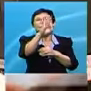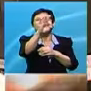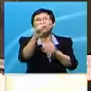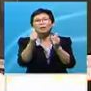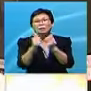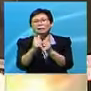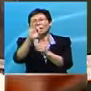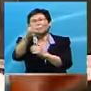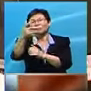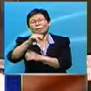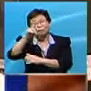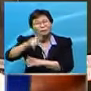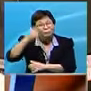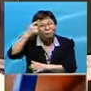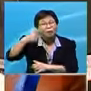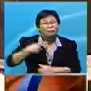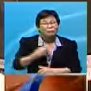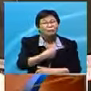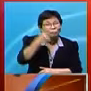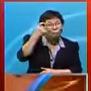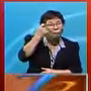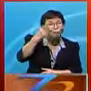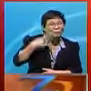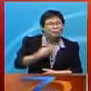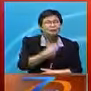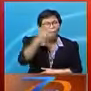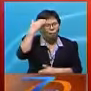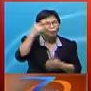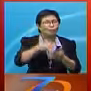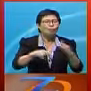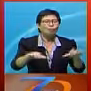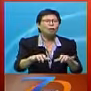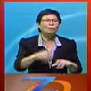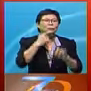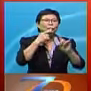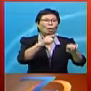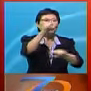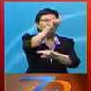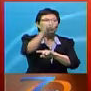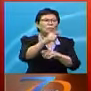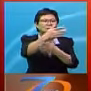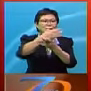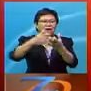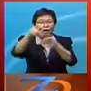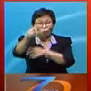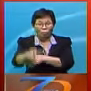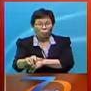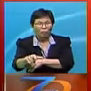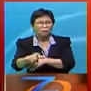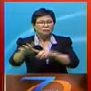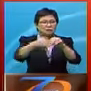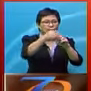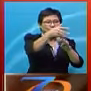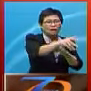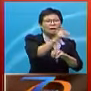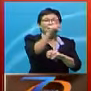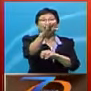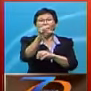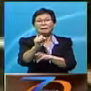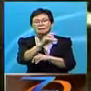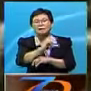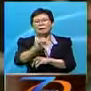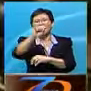dia kena fahamlah bahawa kita juga faham apa yang kita buat. Khairi menjawab persoalan sesetengah pihak yang menganggap campur tangan KBS